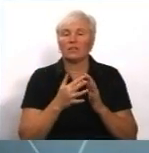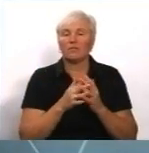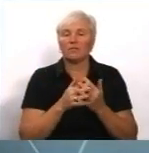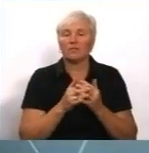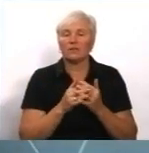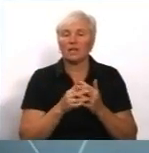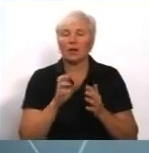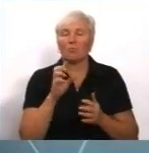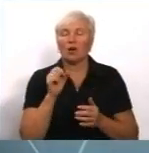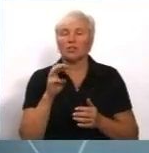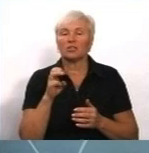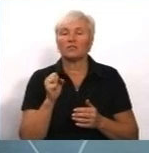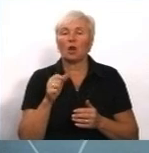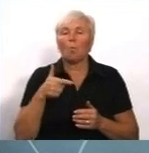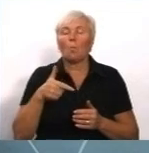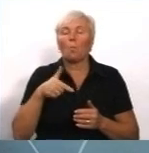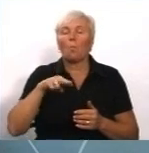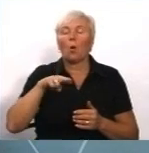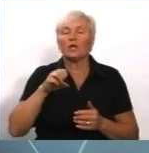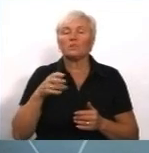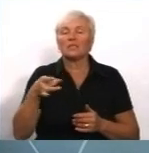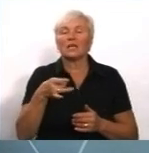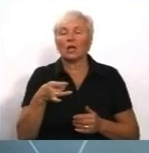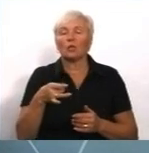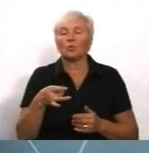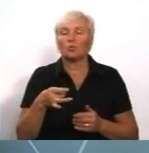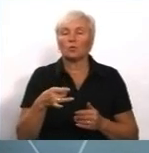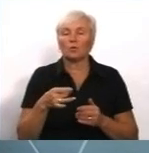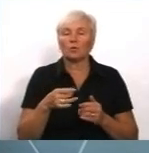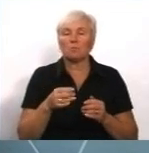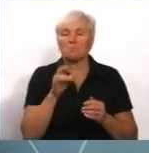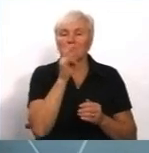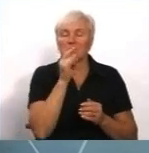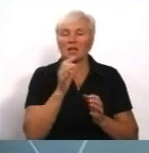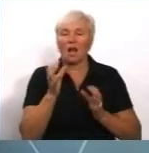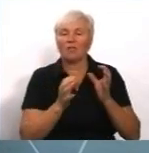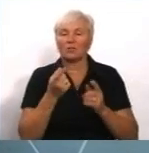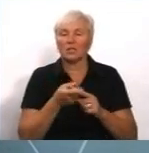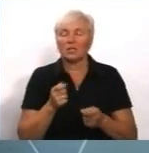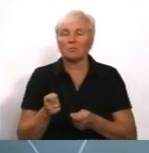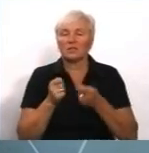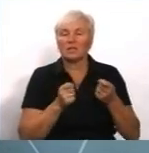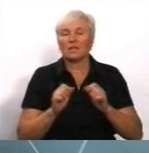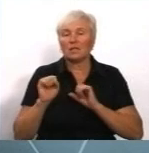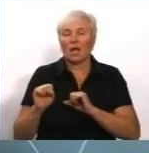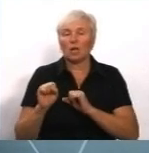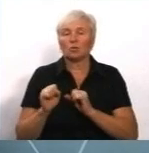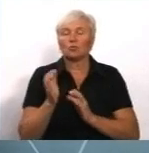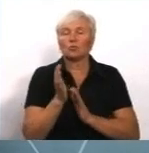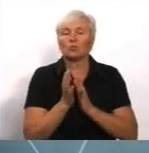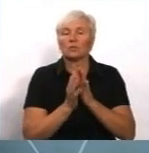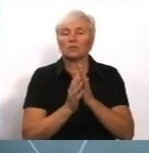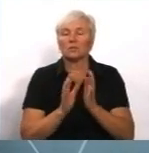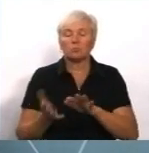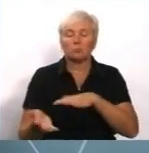Збаражівка Погребищенського району Вінницької області вантажний мікроавтобус, який перевозив засоби захисту рослин, перекинувся на